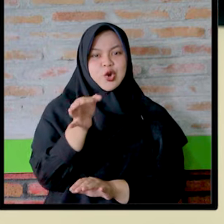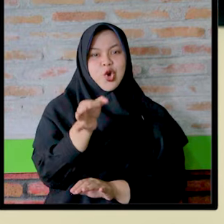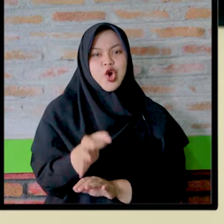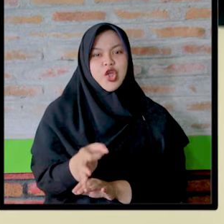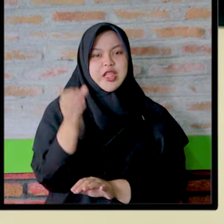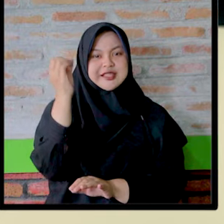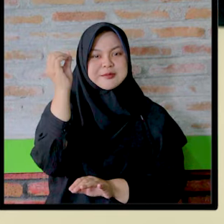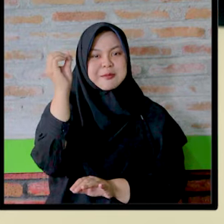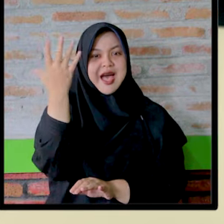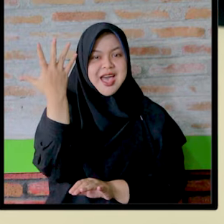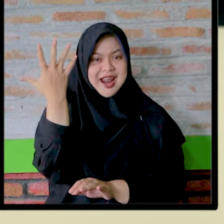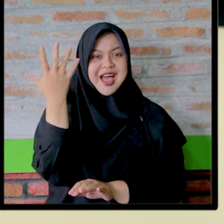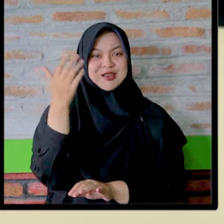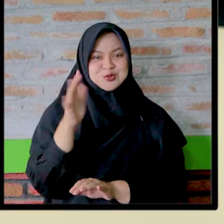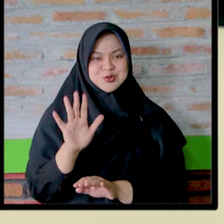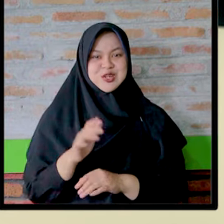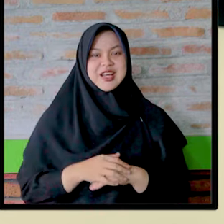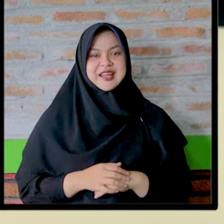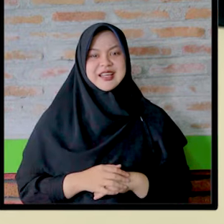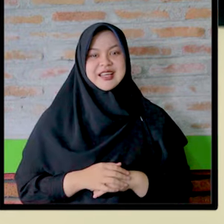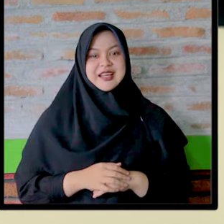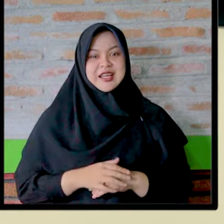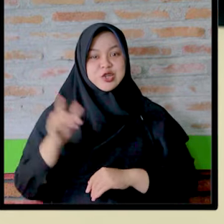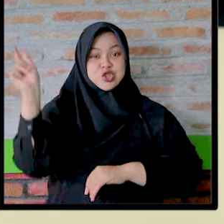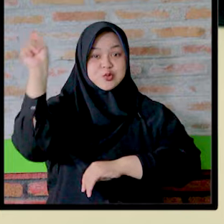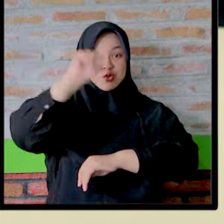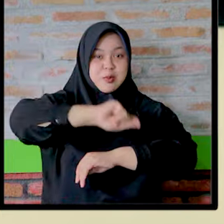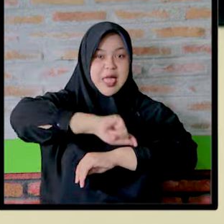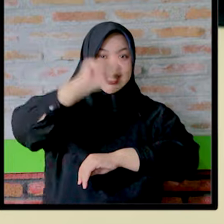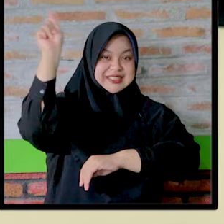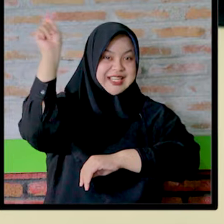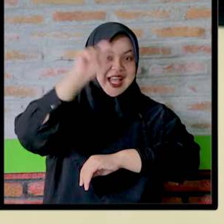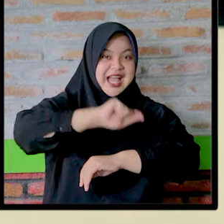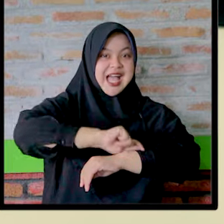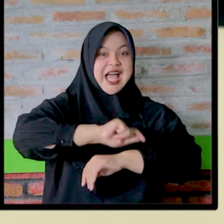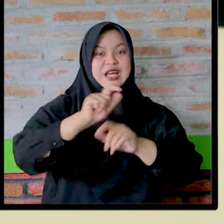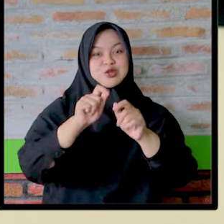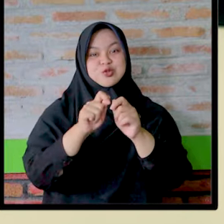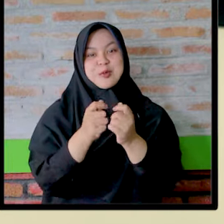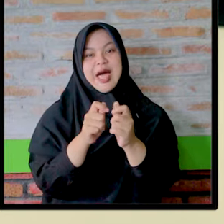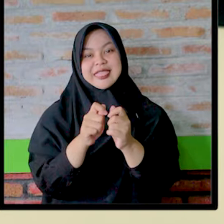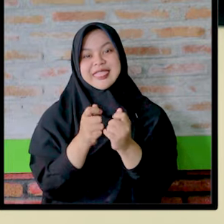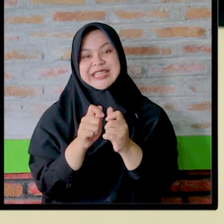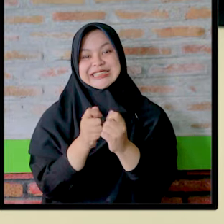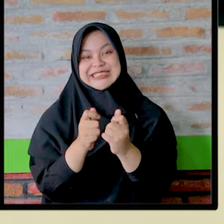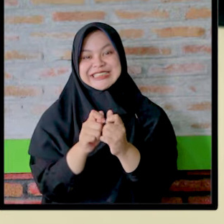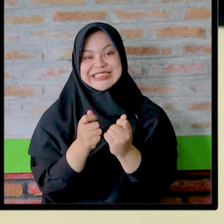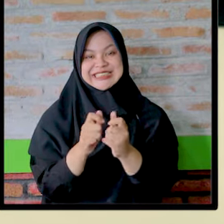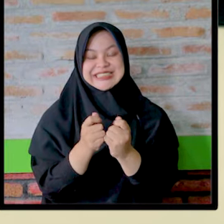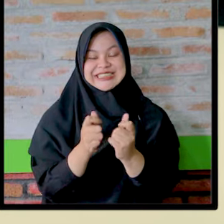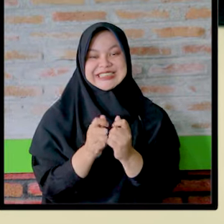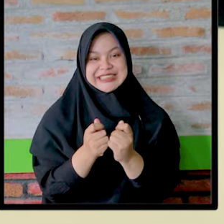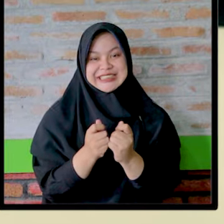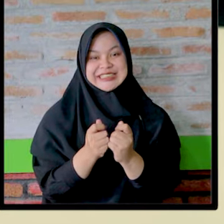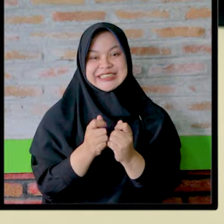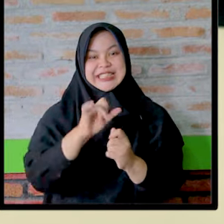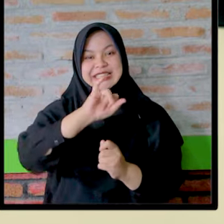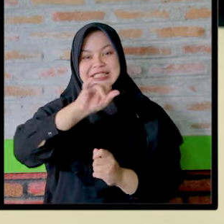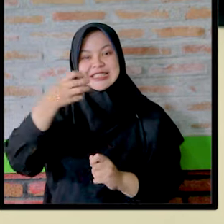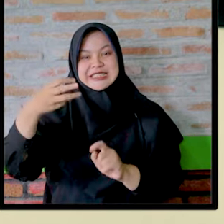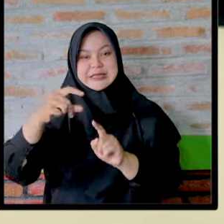ee kemudian di Purbalingga kemudian di Pati Kian di Jepara itu sudah maksudnya tidak